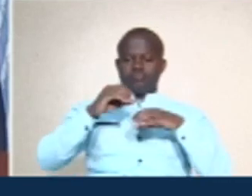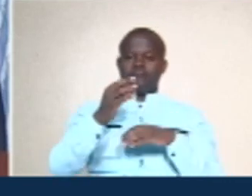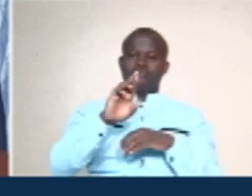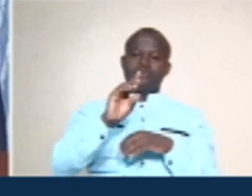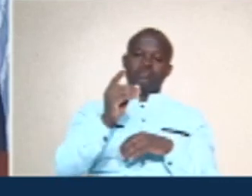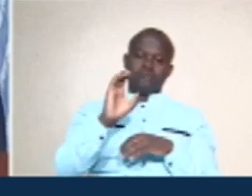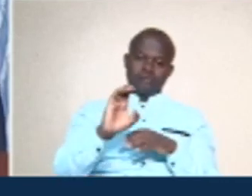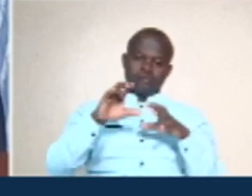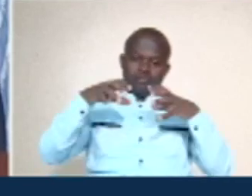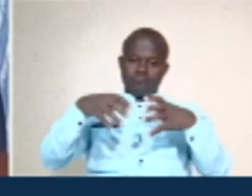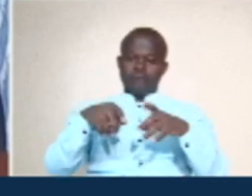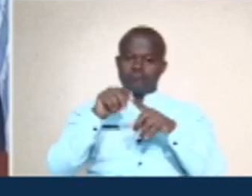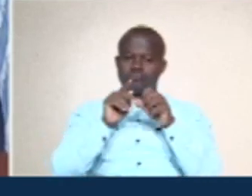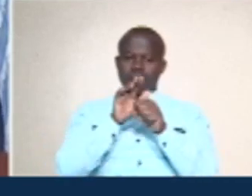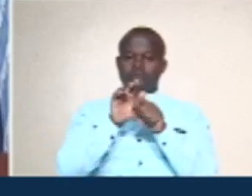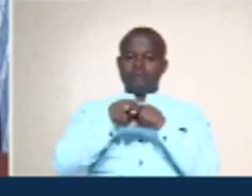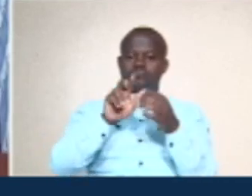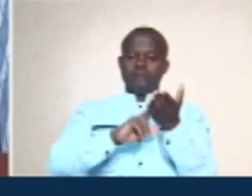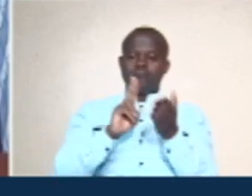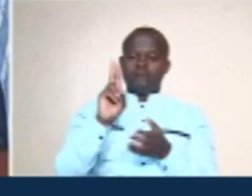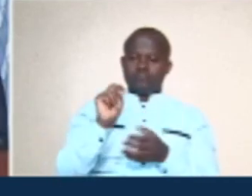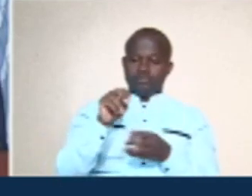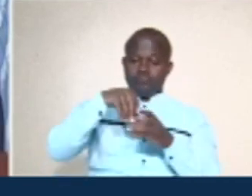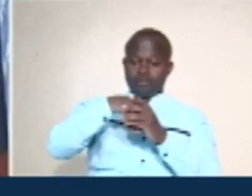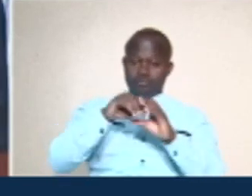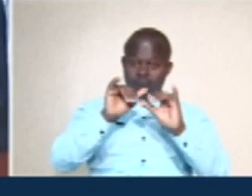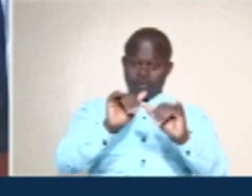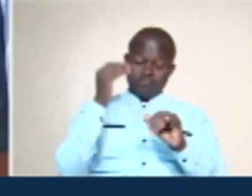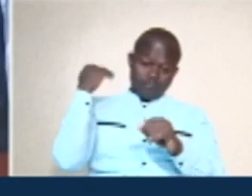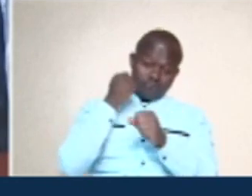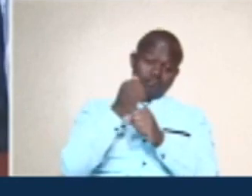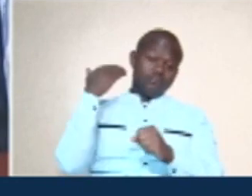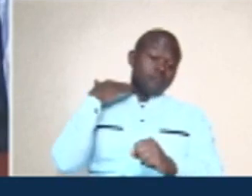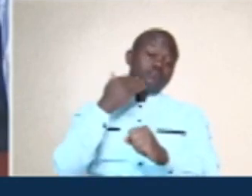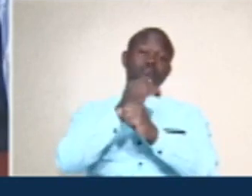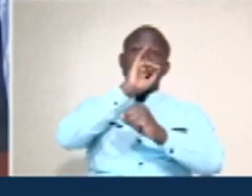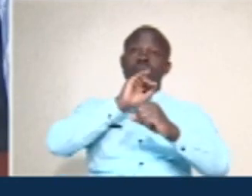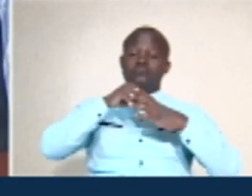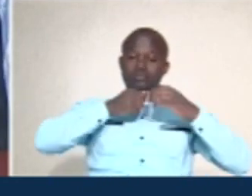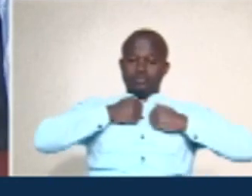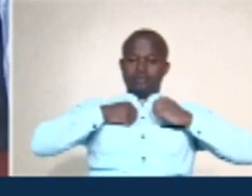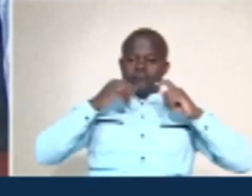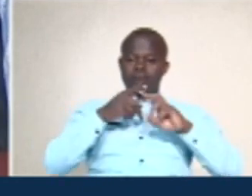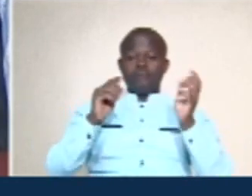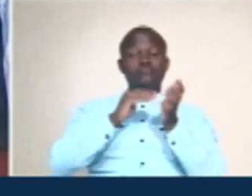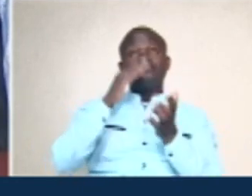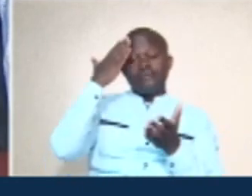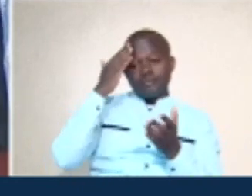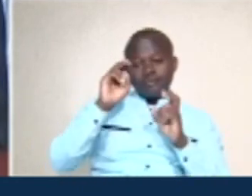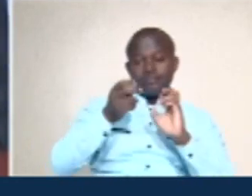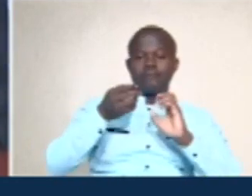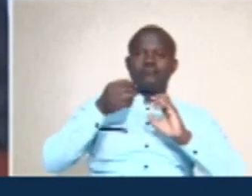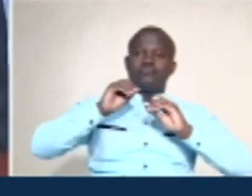umutwe w'iterabwoba nkuko byemejwe na Roni, ugizwe n'abasize bakoze genocide yakorewe abatutsi mu Rwanda kandi ukavuzwiho no